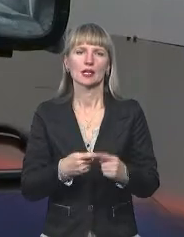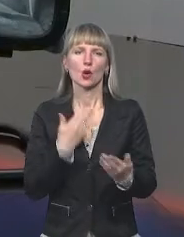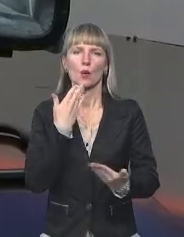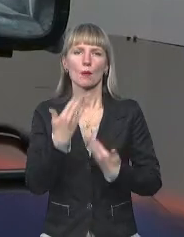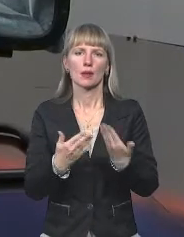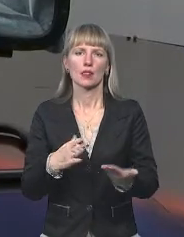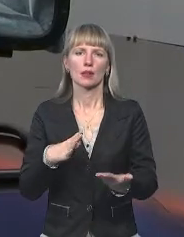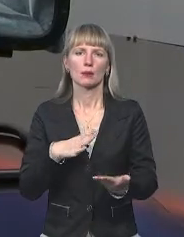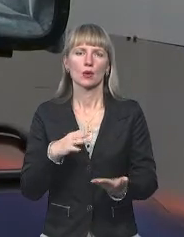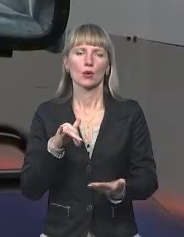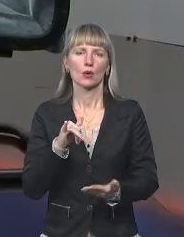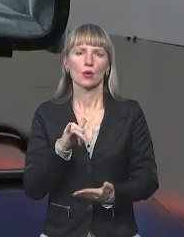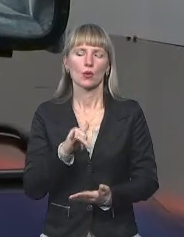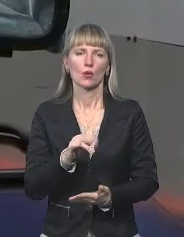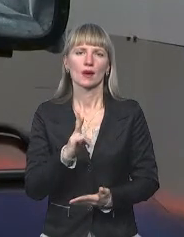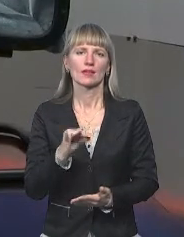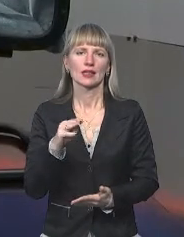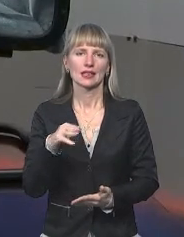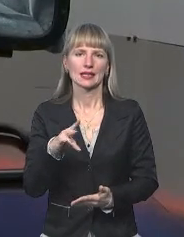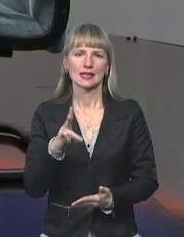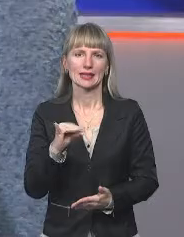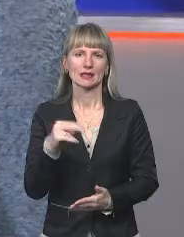проводилося у липні 2018 року